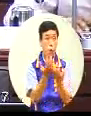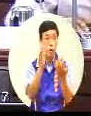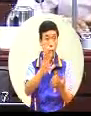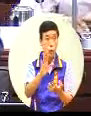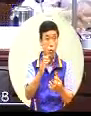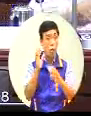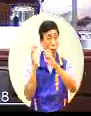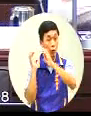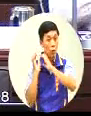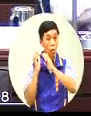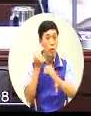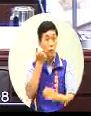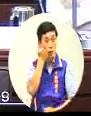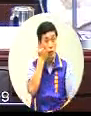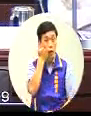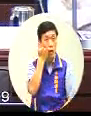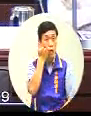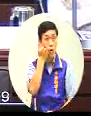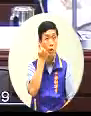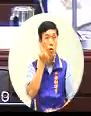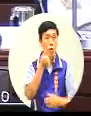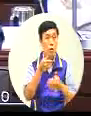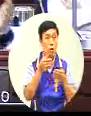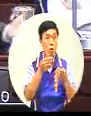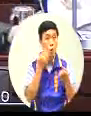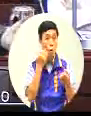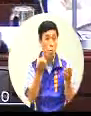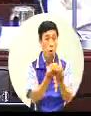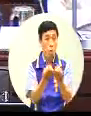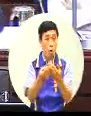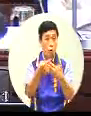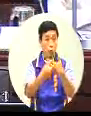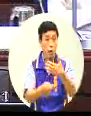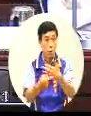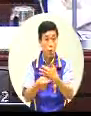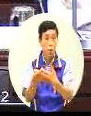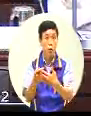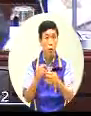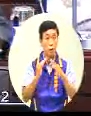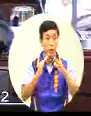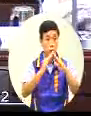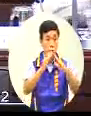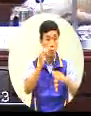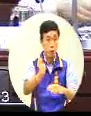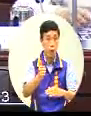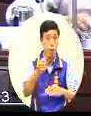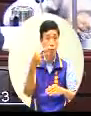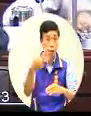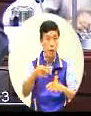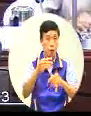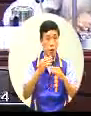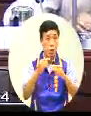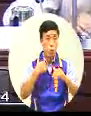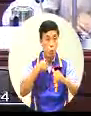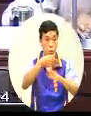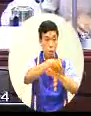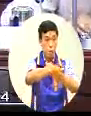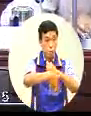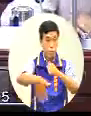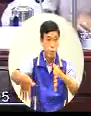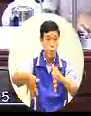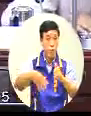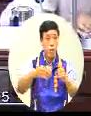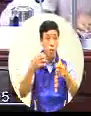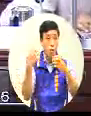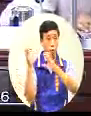须该做的承担、伤害承担，市长以及相关所有的团队都必须承担。